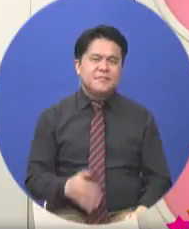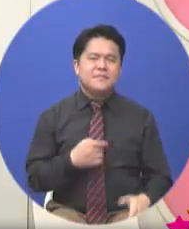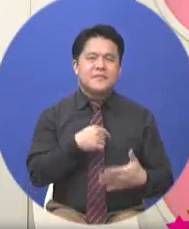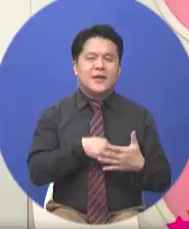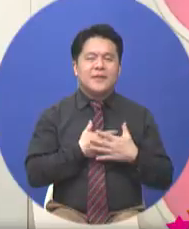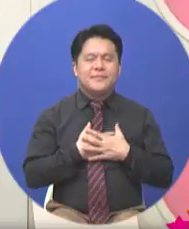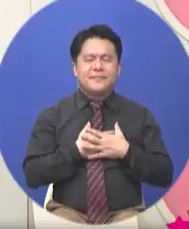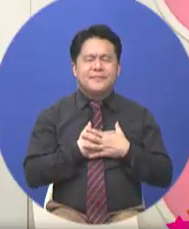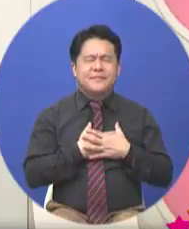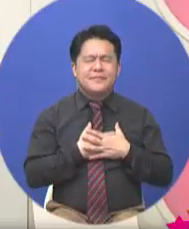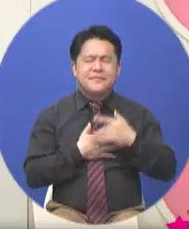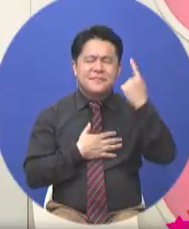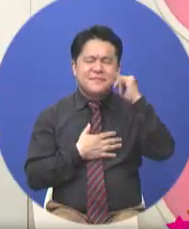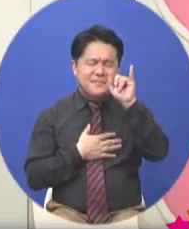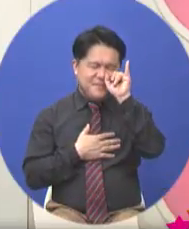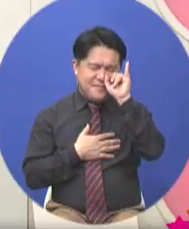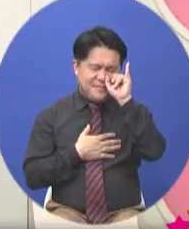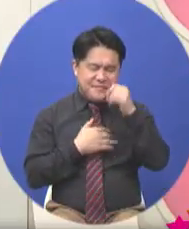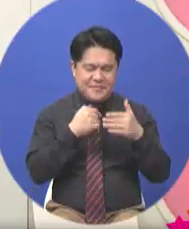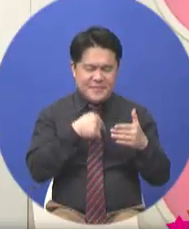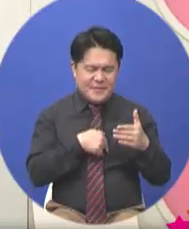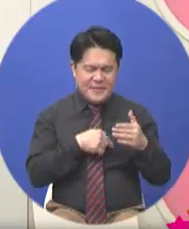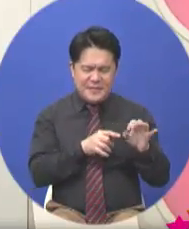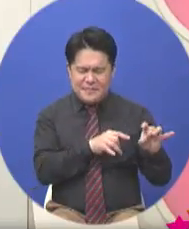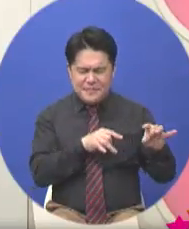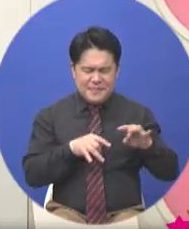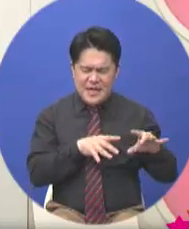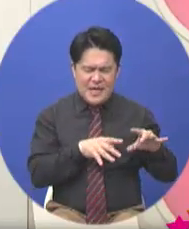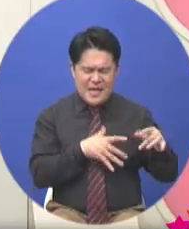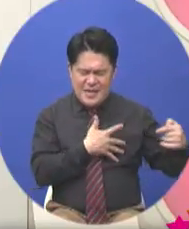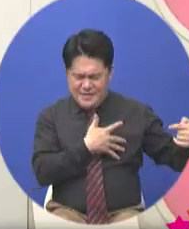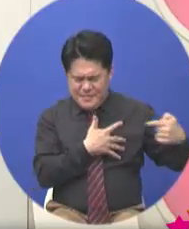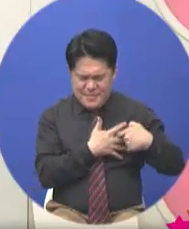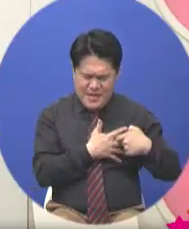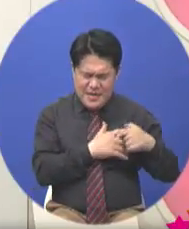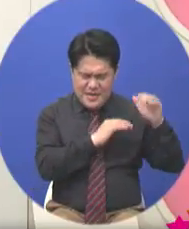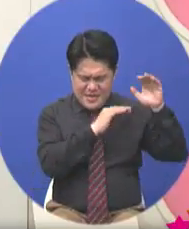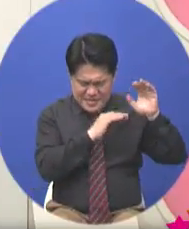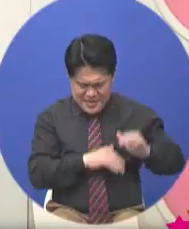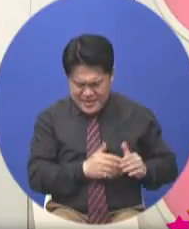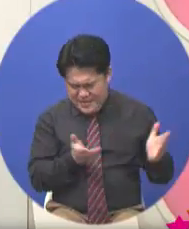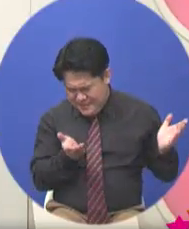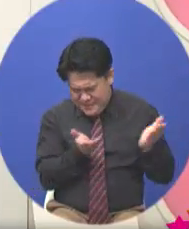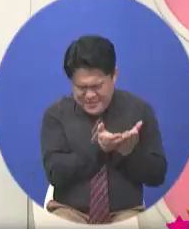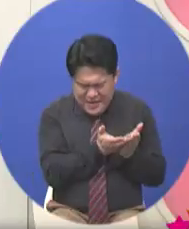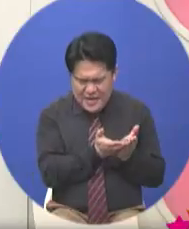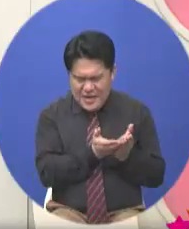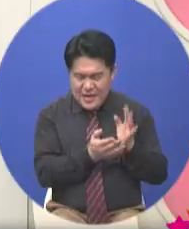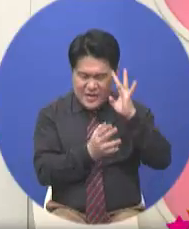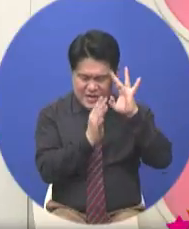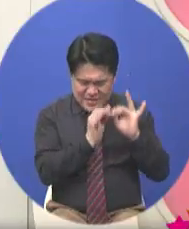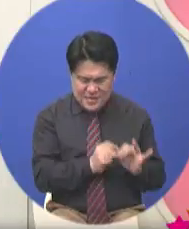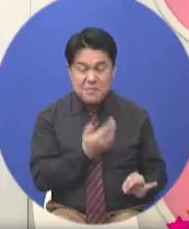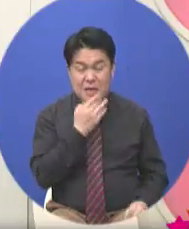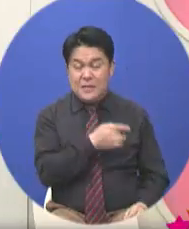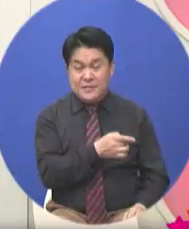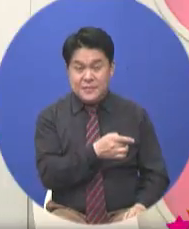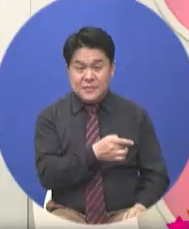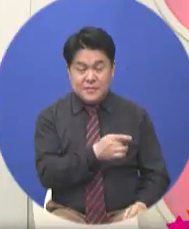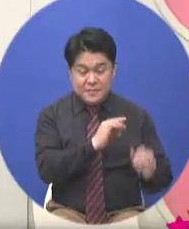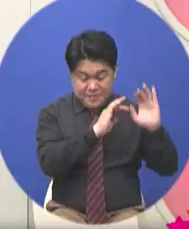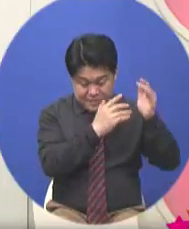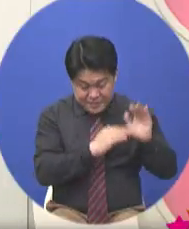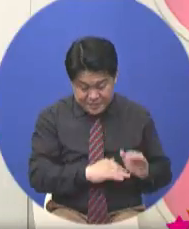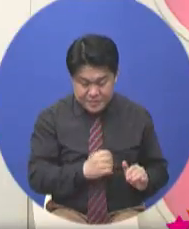있어요. 맞아. 마음에 가슴에 다 연보 가사 내용. 동감. 예. 예. 가사